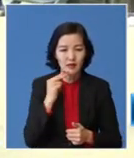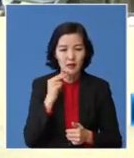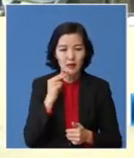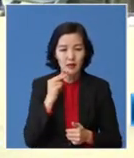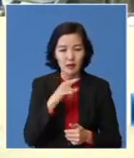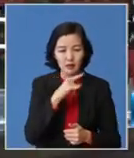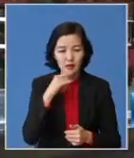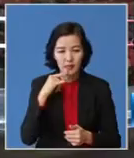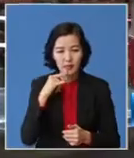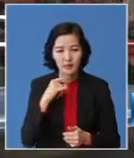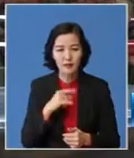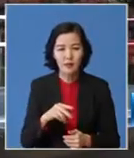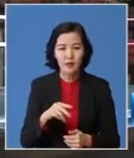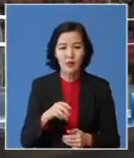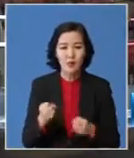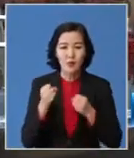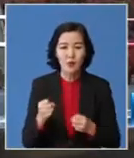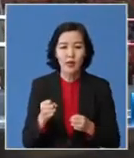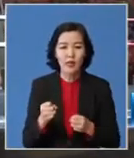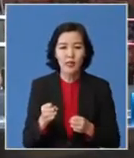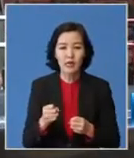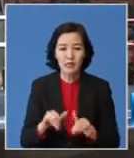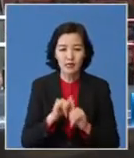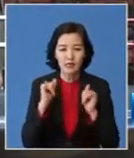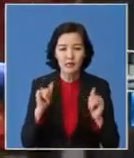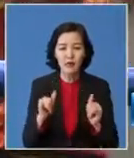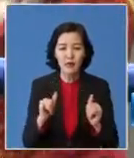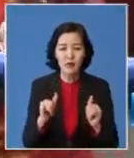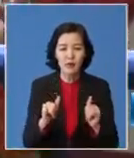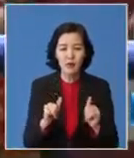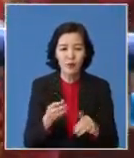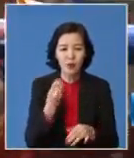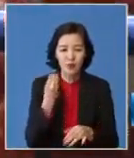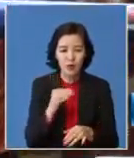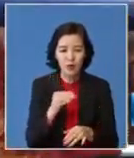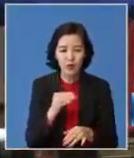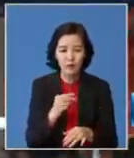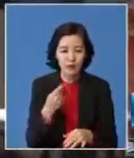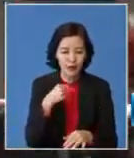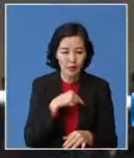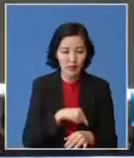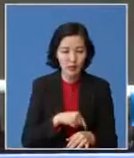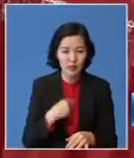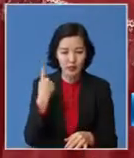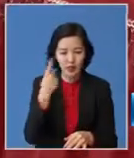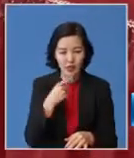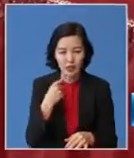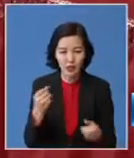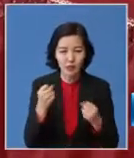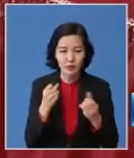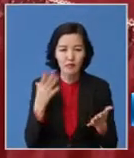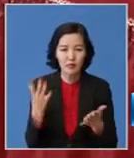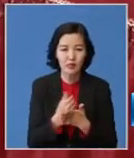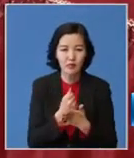в России. Муай-тай способствует развитию множества положительных качеств характера человека для личных и спортивных